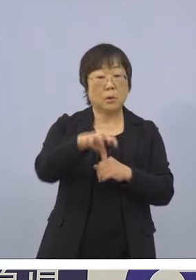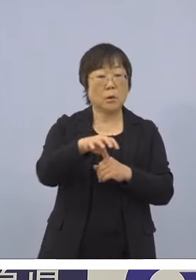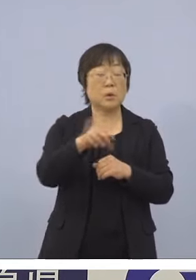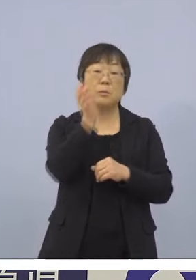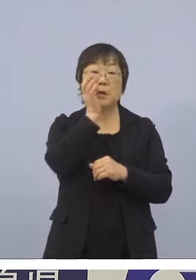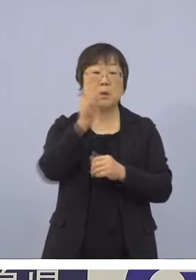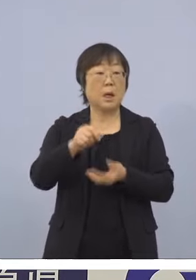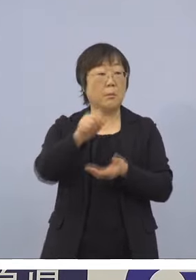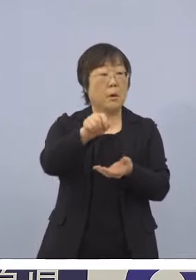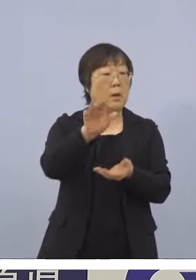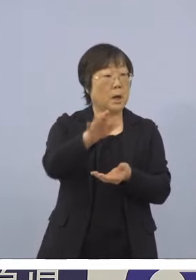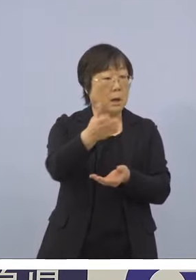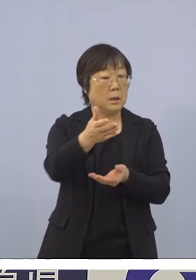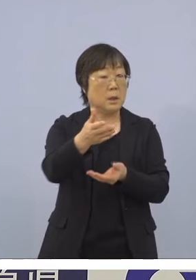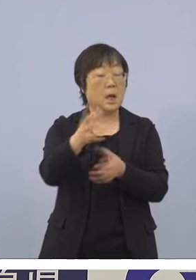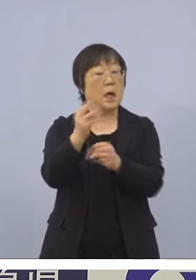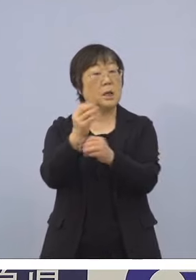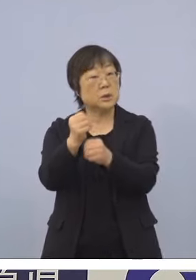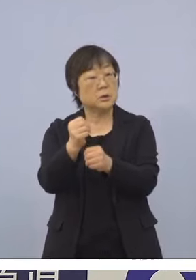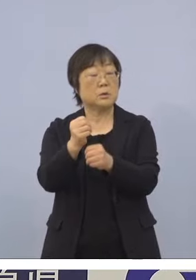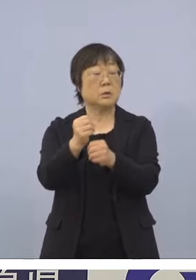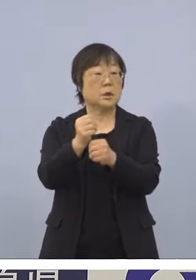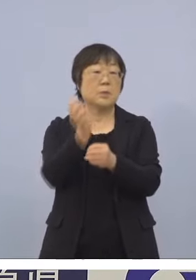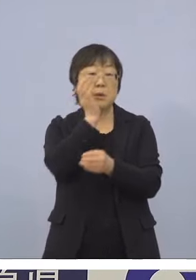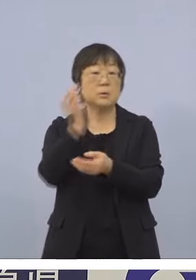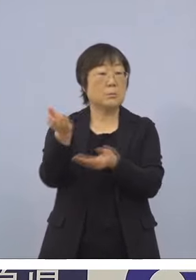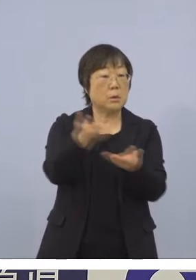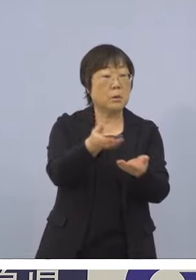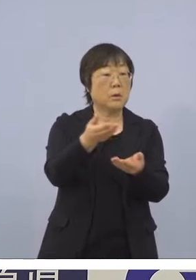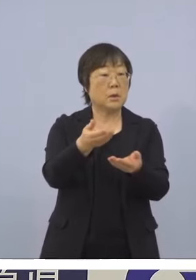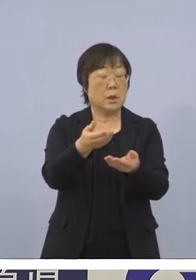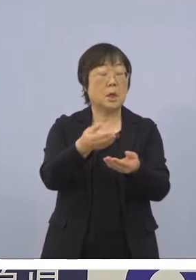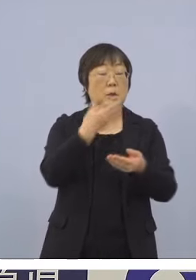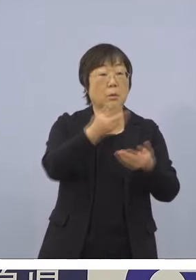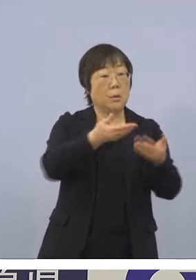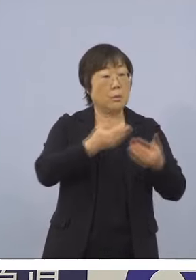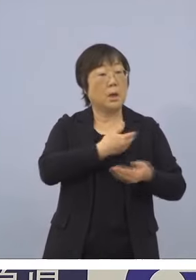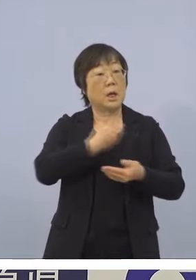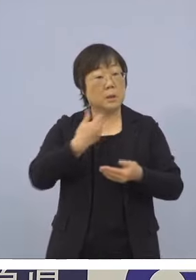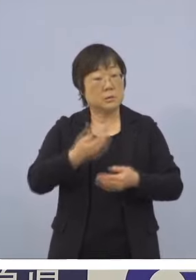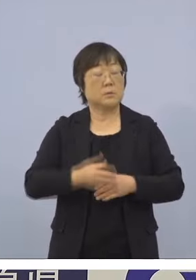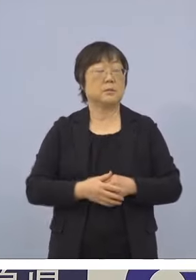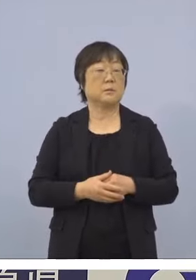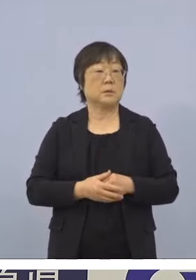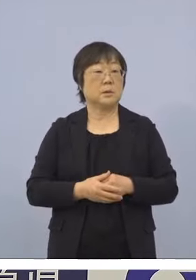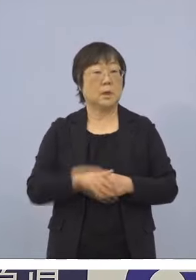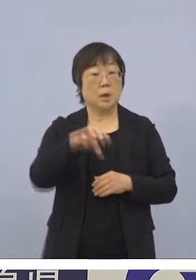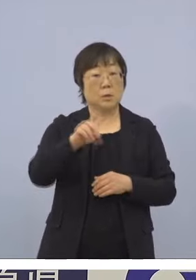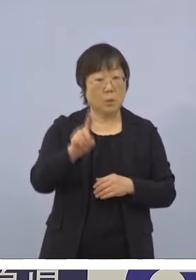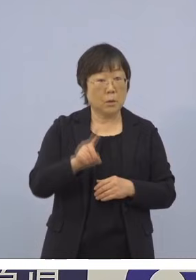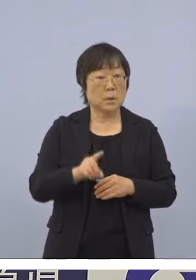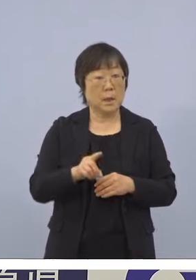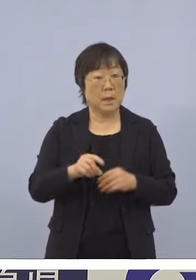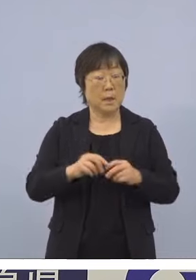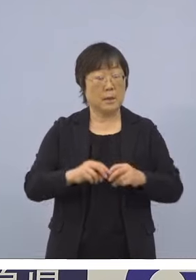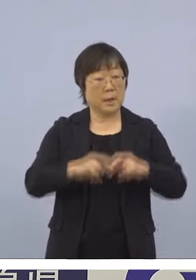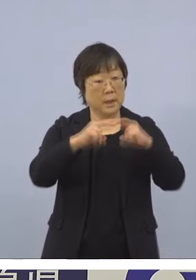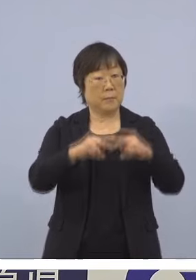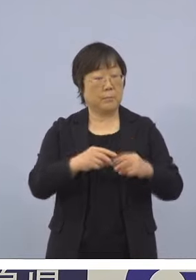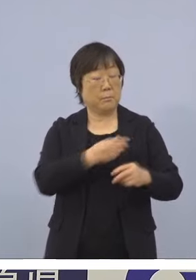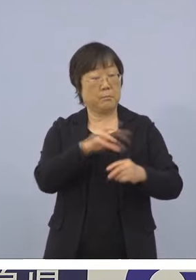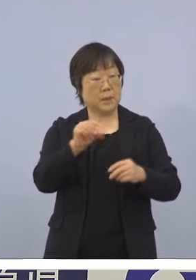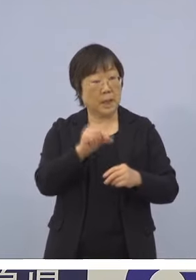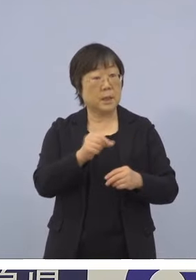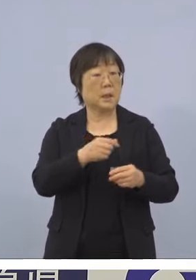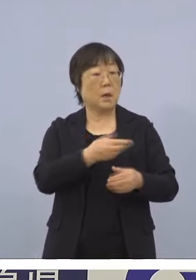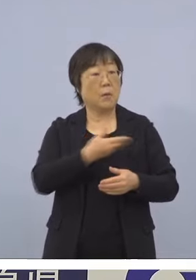水車があるんですかと、いつ水給水車が来るんですか、いつ食料が来るんですか、どこで充電できるんですか、